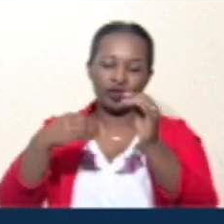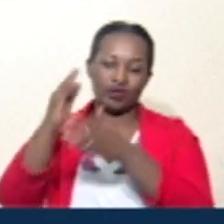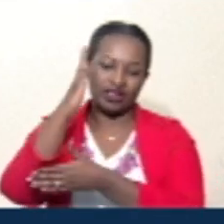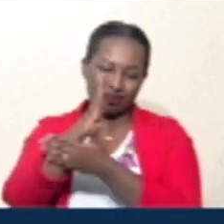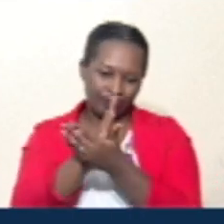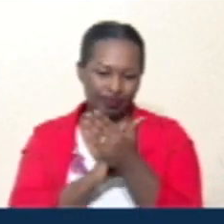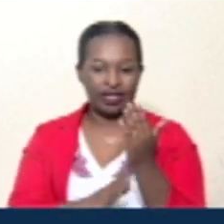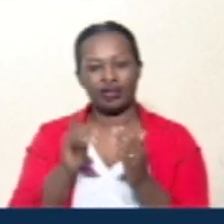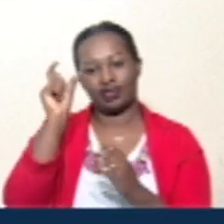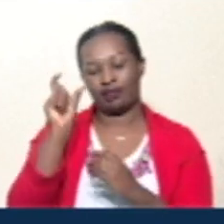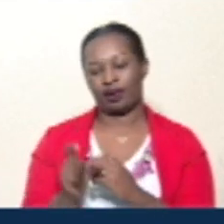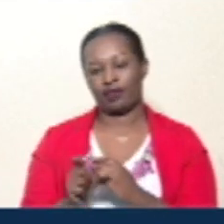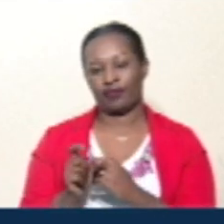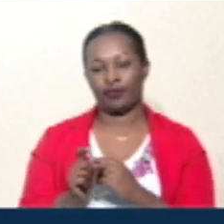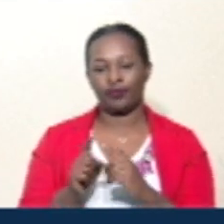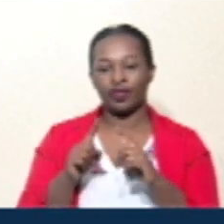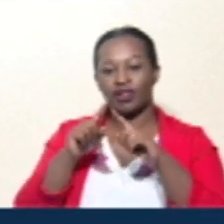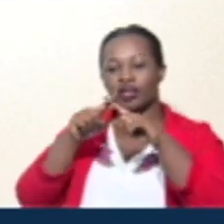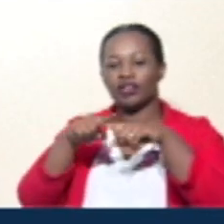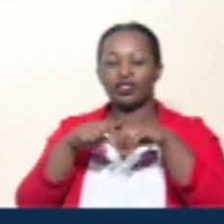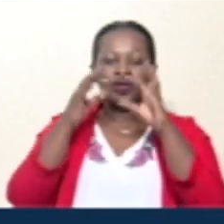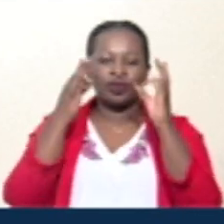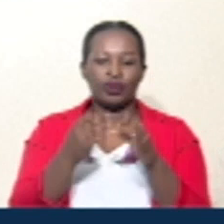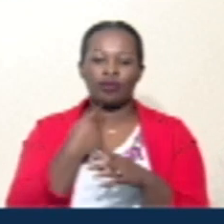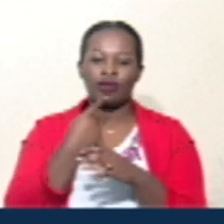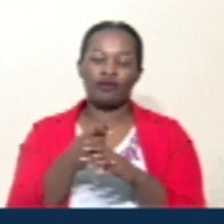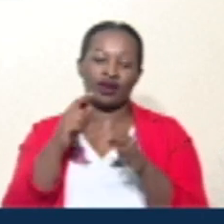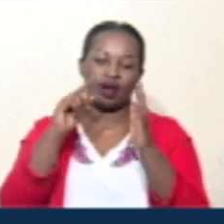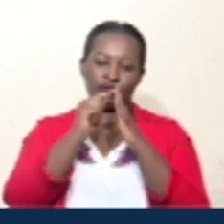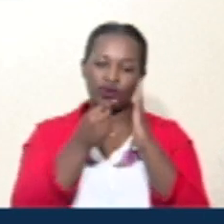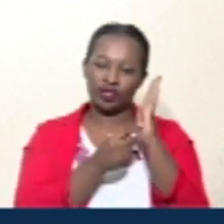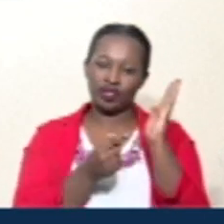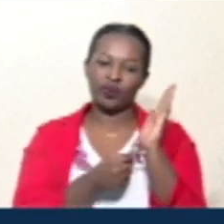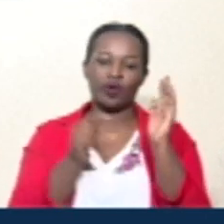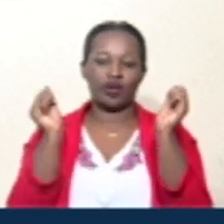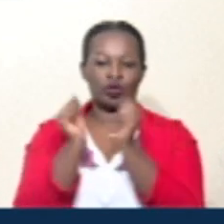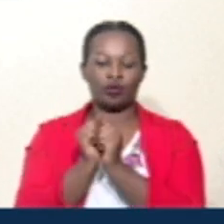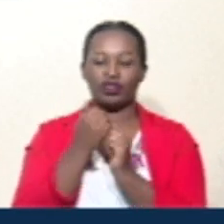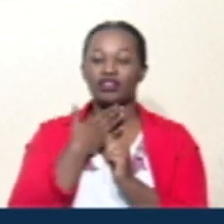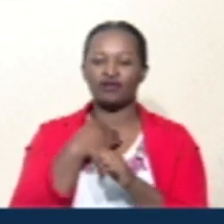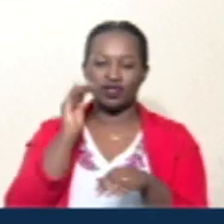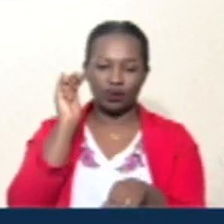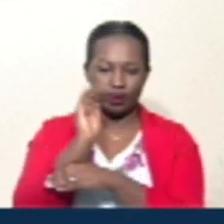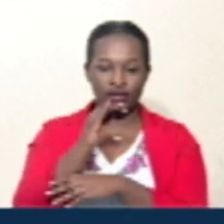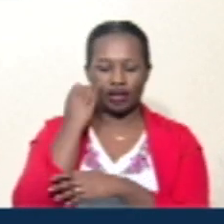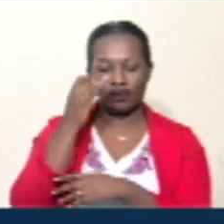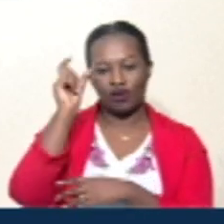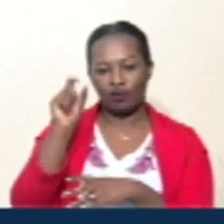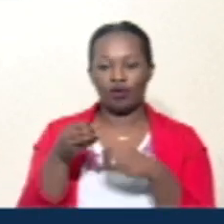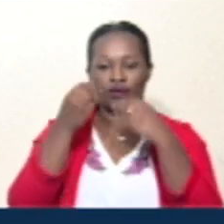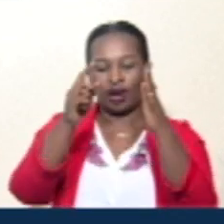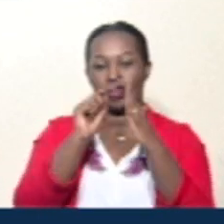y'abantu. Nshingiye ku bivugwa mu ngingo ya 17 yerekeye ibanga, nagira ngo mbaze niba uyu muntu wahawe